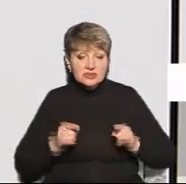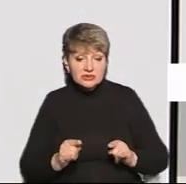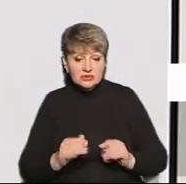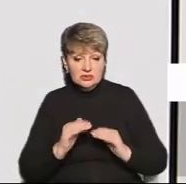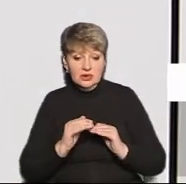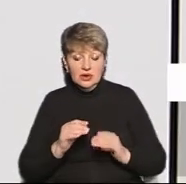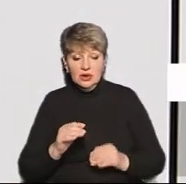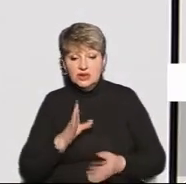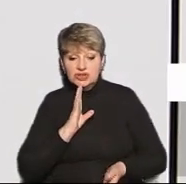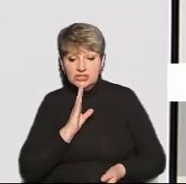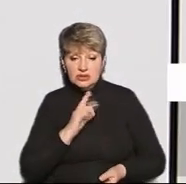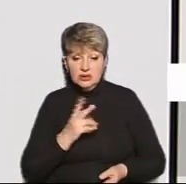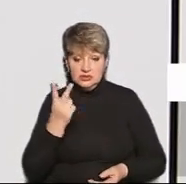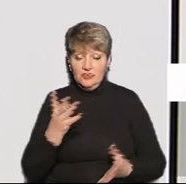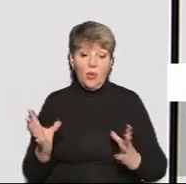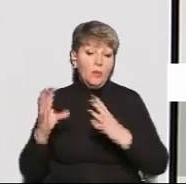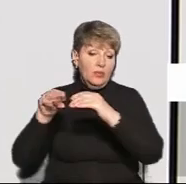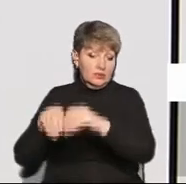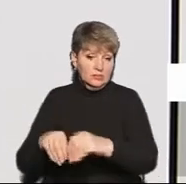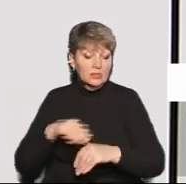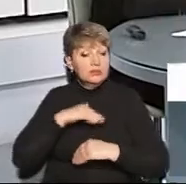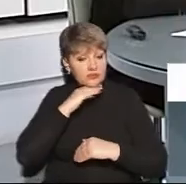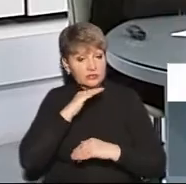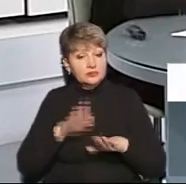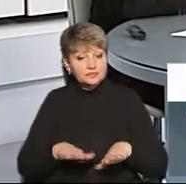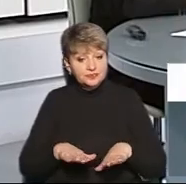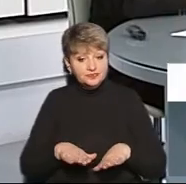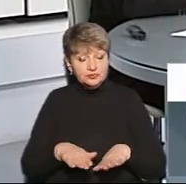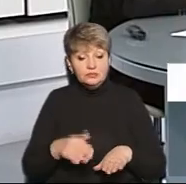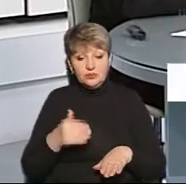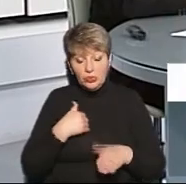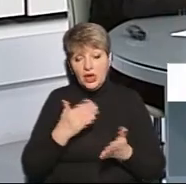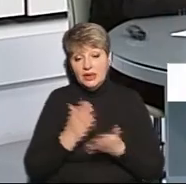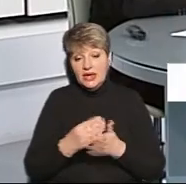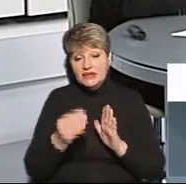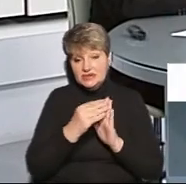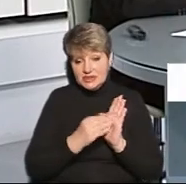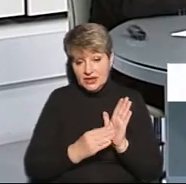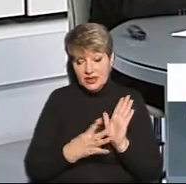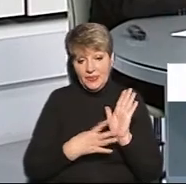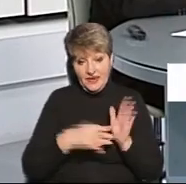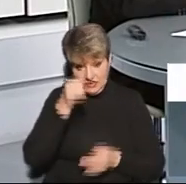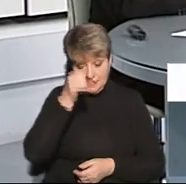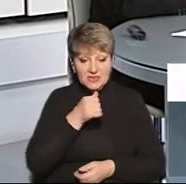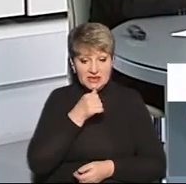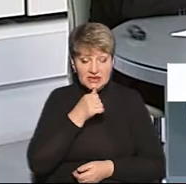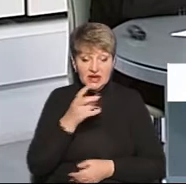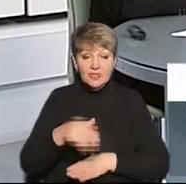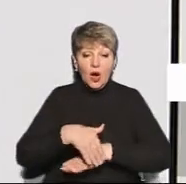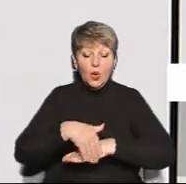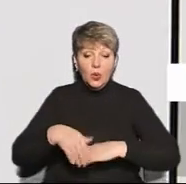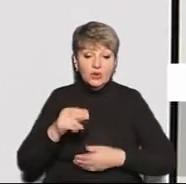закладів в один. Ну, я вам скажу таку статистику, ви зрозумієте, що дійсно вистачить. У нас от за 9 місяців на